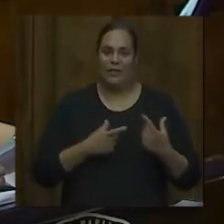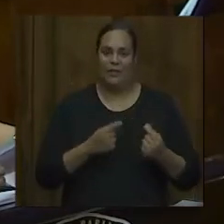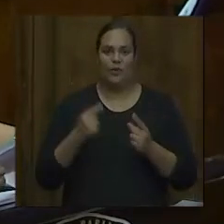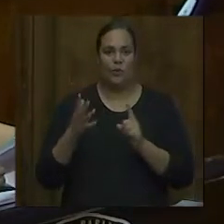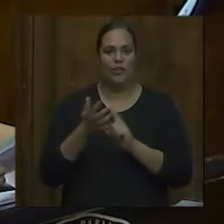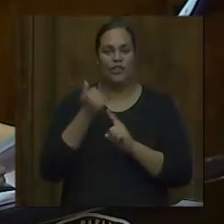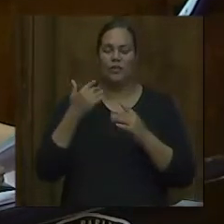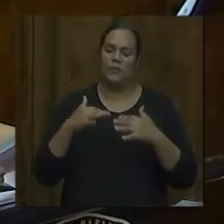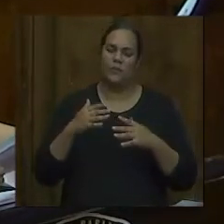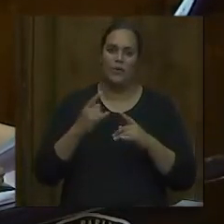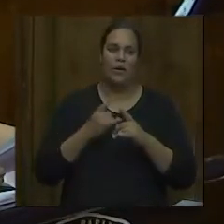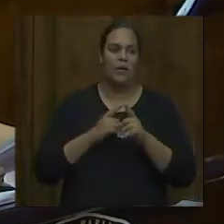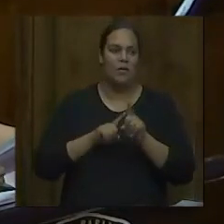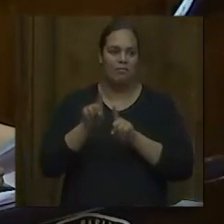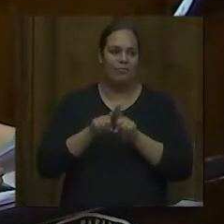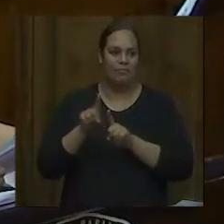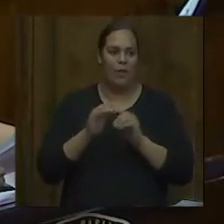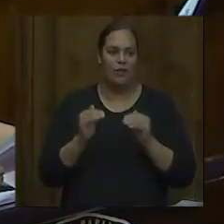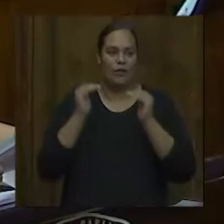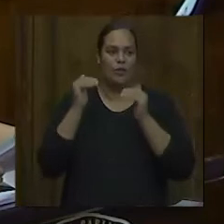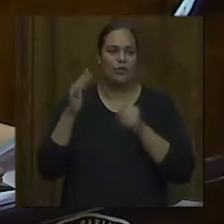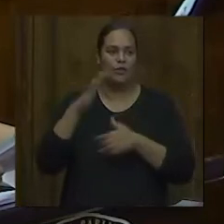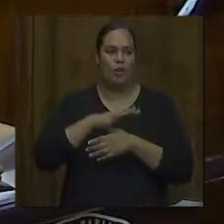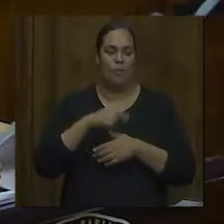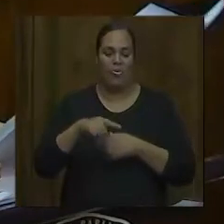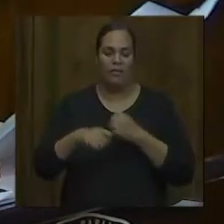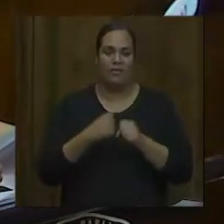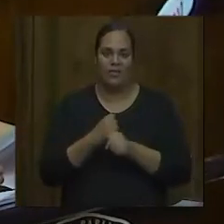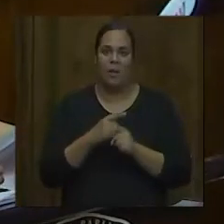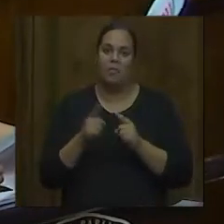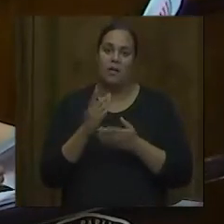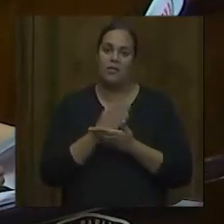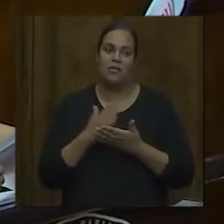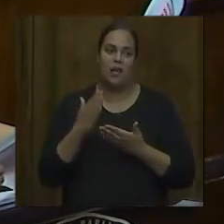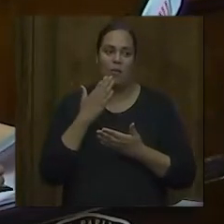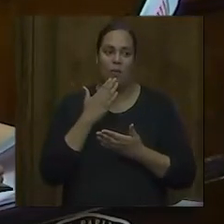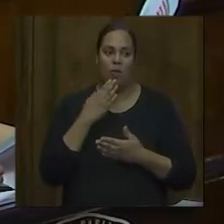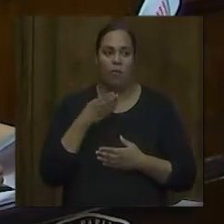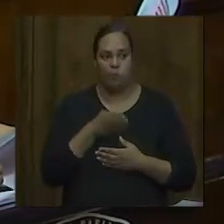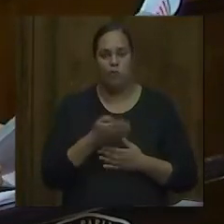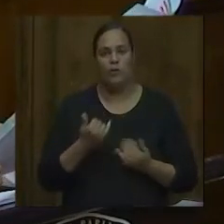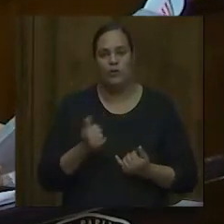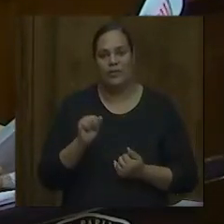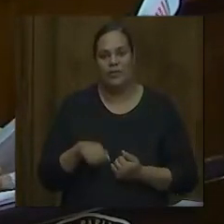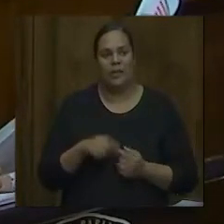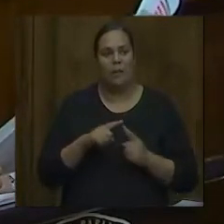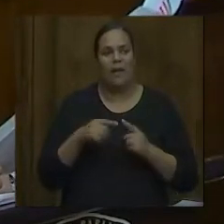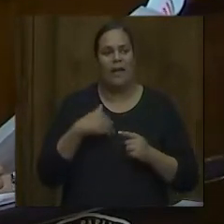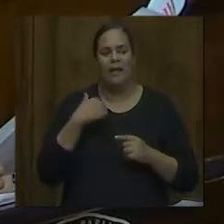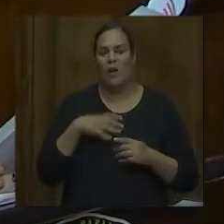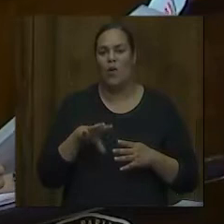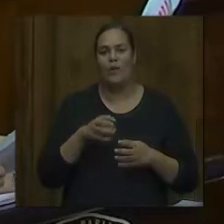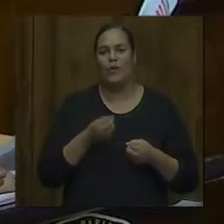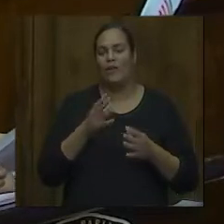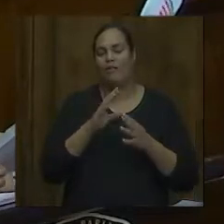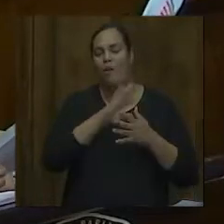achieved outstanding performances this year, some who are present here today. I don't want to mention all